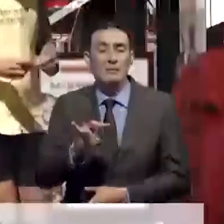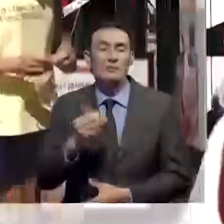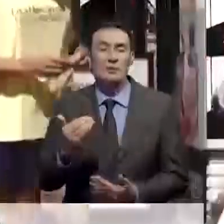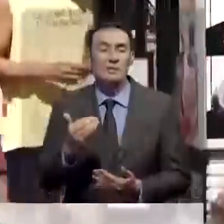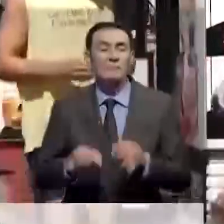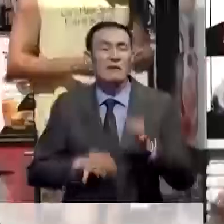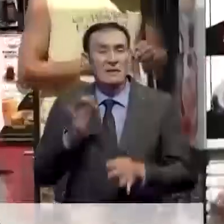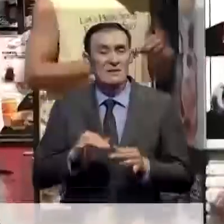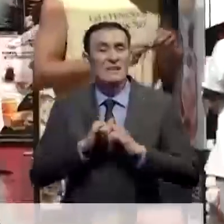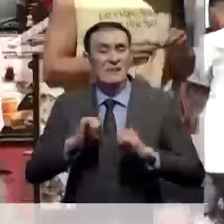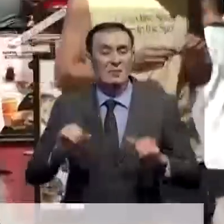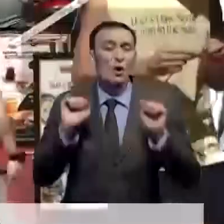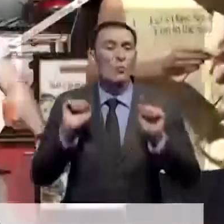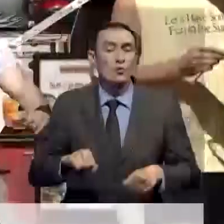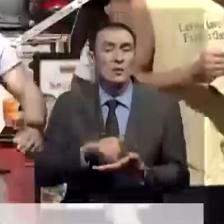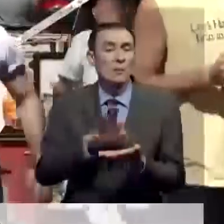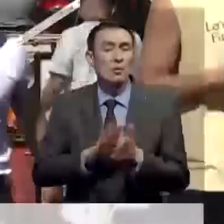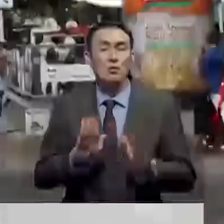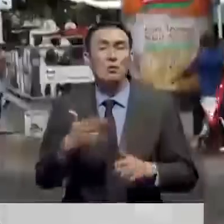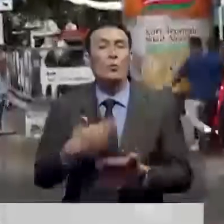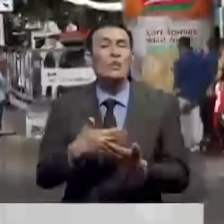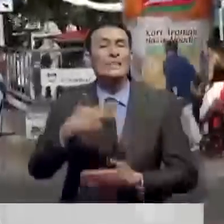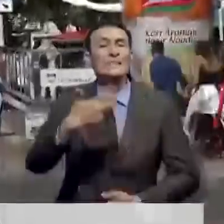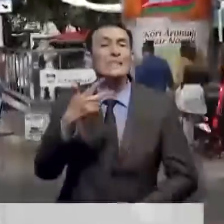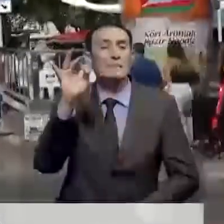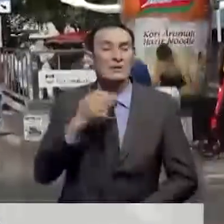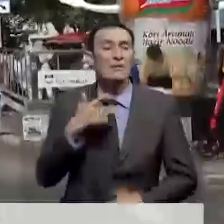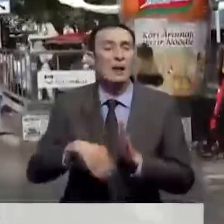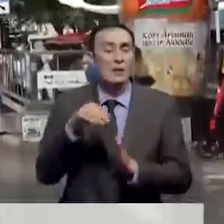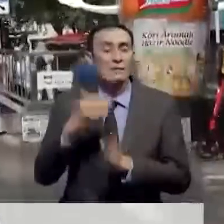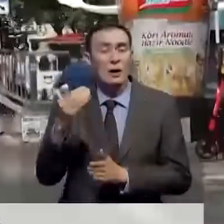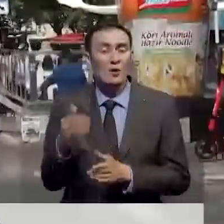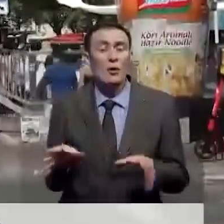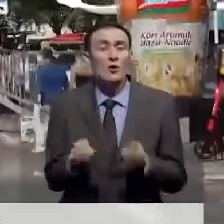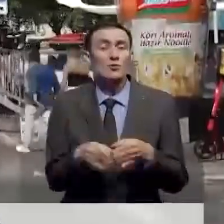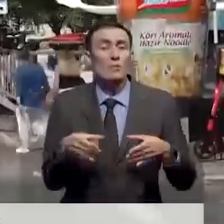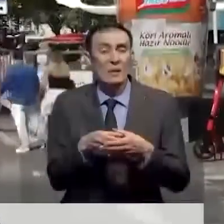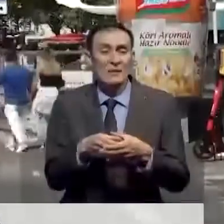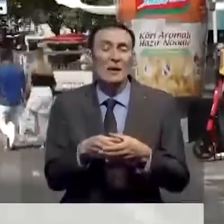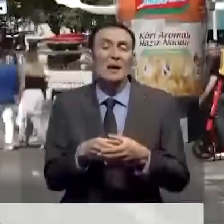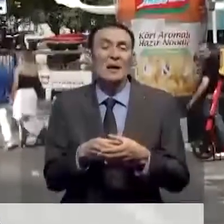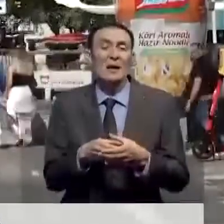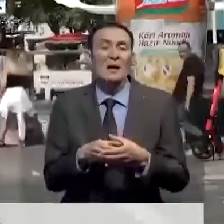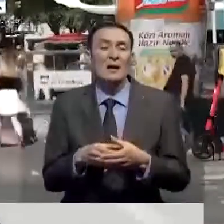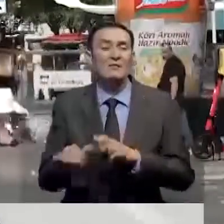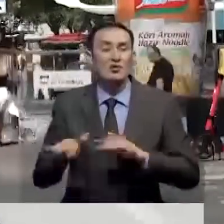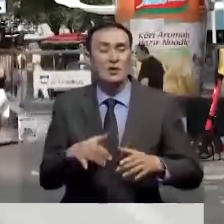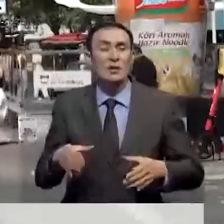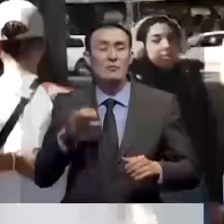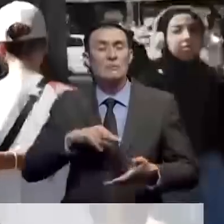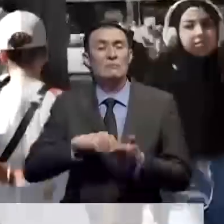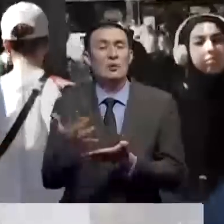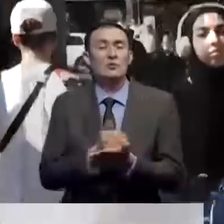партия справедливости и развития может набрать около 33% голосов. А ее союзник, партия националистического движения,